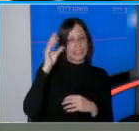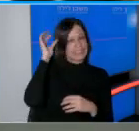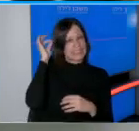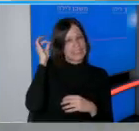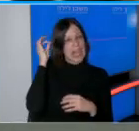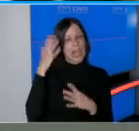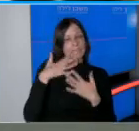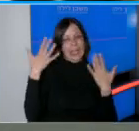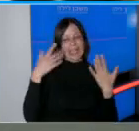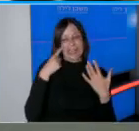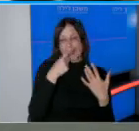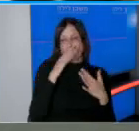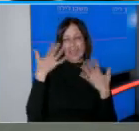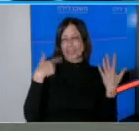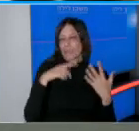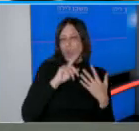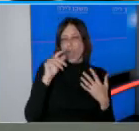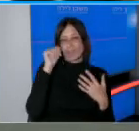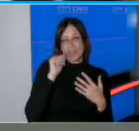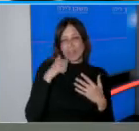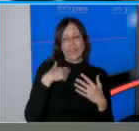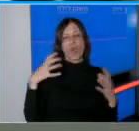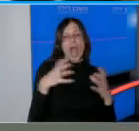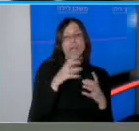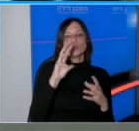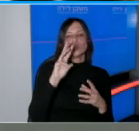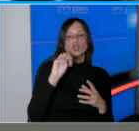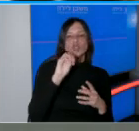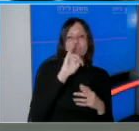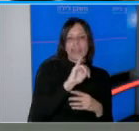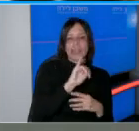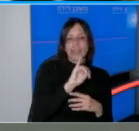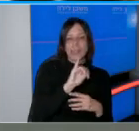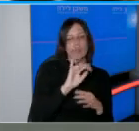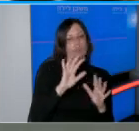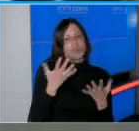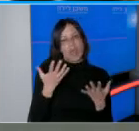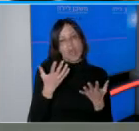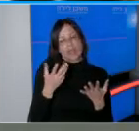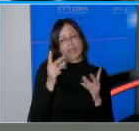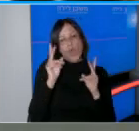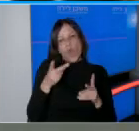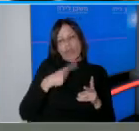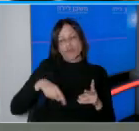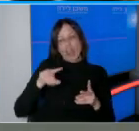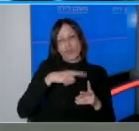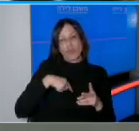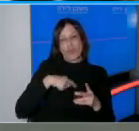בהיר ועיניים בהירות, אבל הם לא לבנים, אנחנו עם שמי. יכול להיות שהיכולת שלנו להשתלב